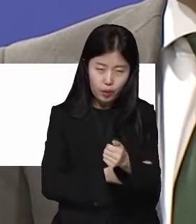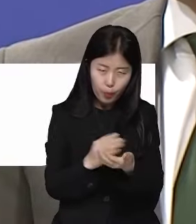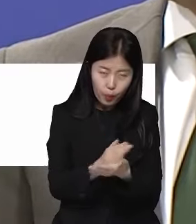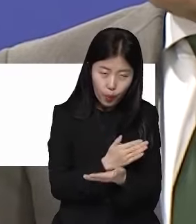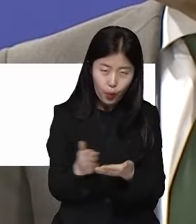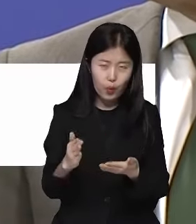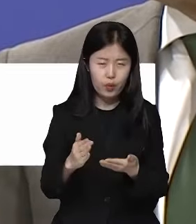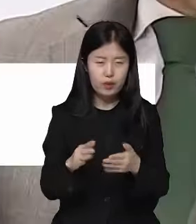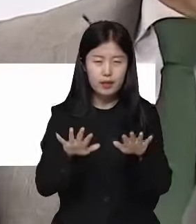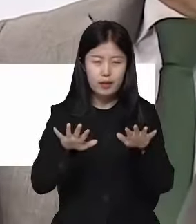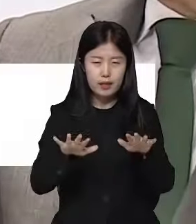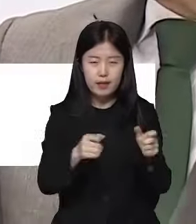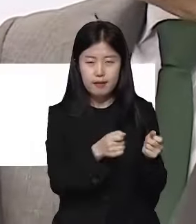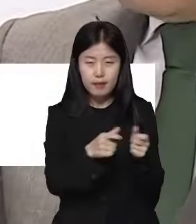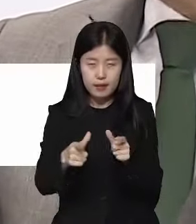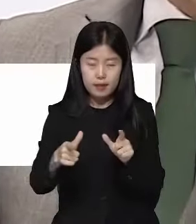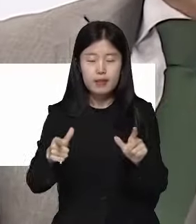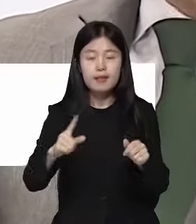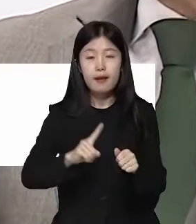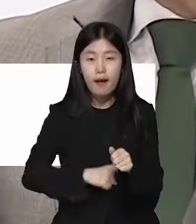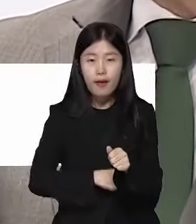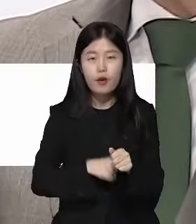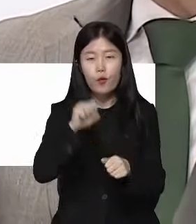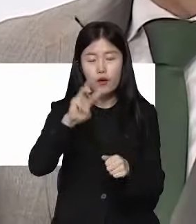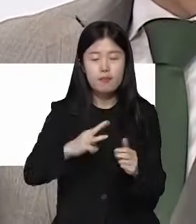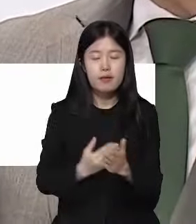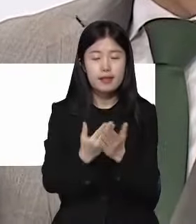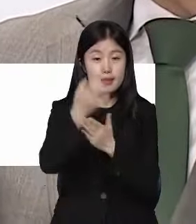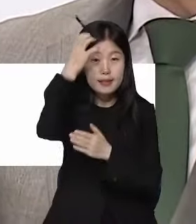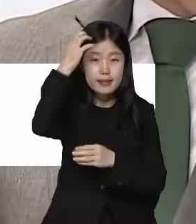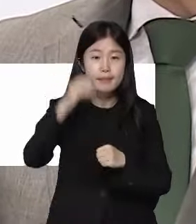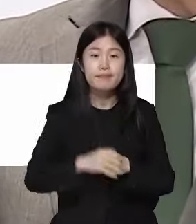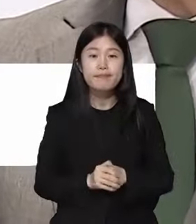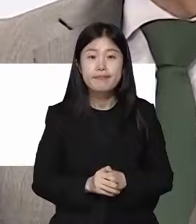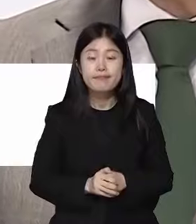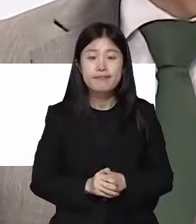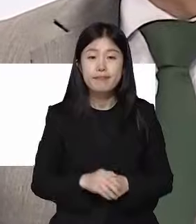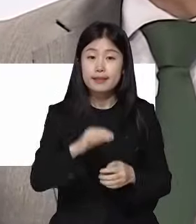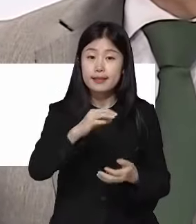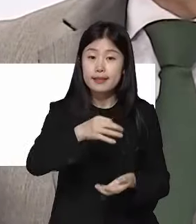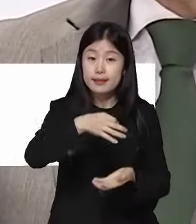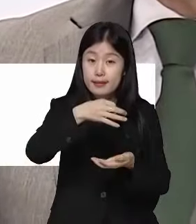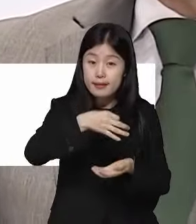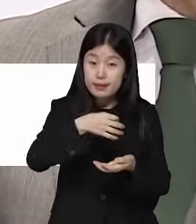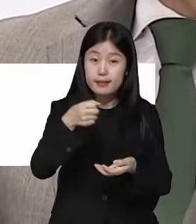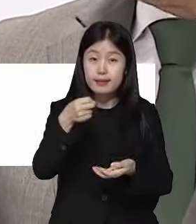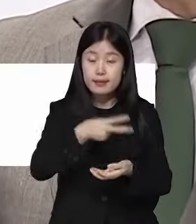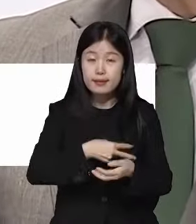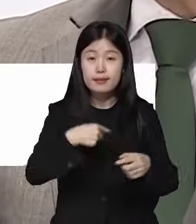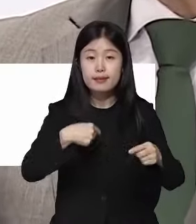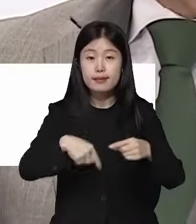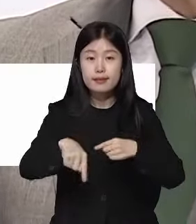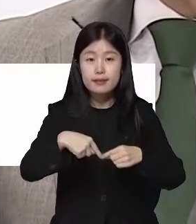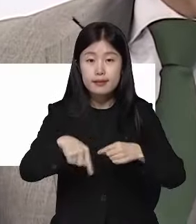거듭나기를 기대합니다. 재정적으로 또 정책적으로 입법적으로 많이